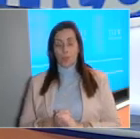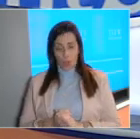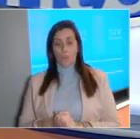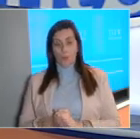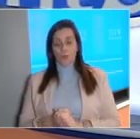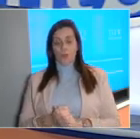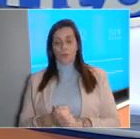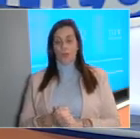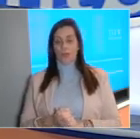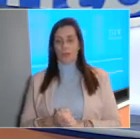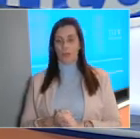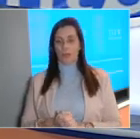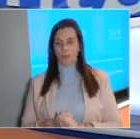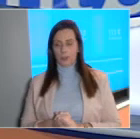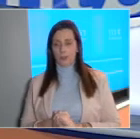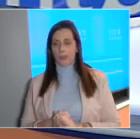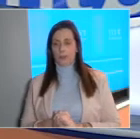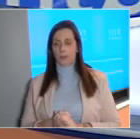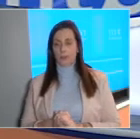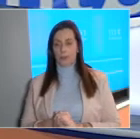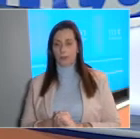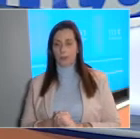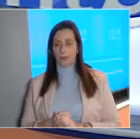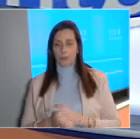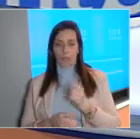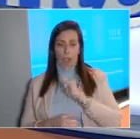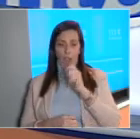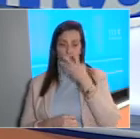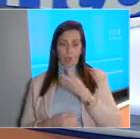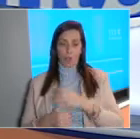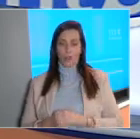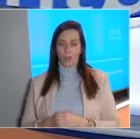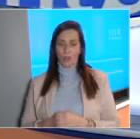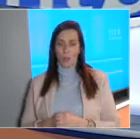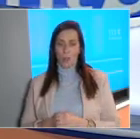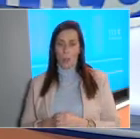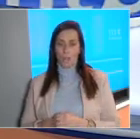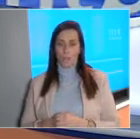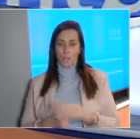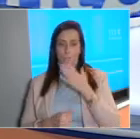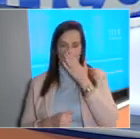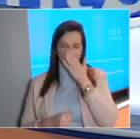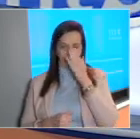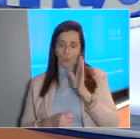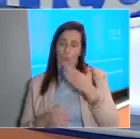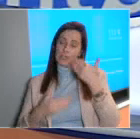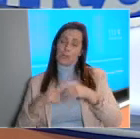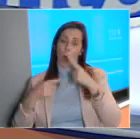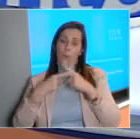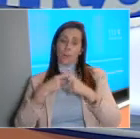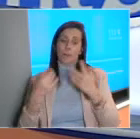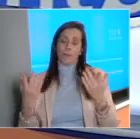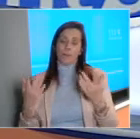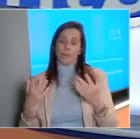טוב, מושיק גלאמין. רעיון הכי עצוב שהיה לי. כן, לא, אנחנו... לא, לא, אבל אנחנו... בואו נסיים אופטימיים, אולי ב... אולי